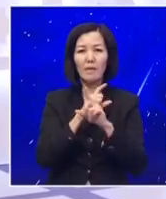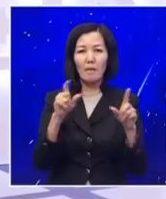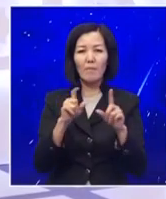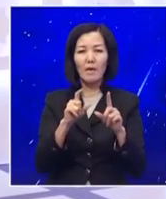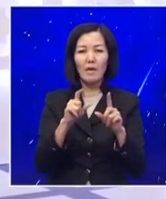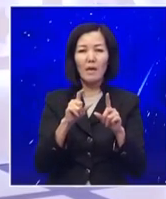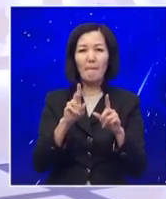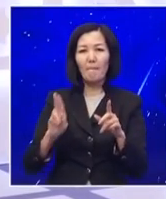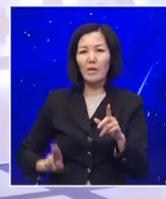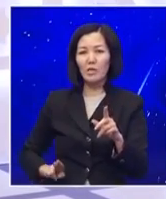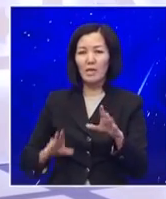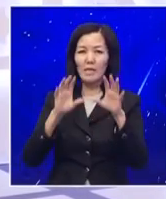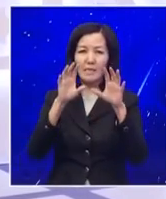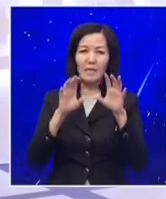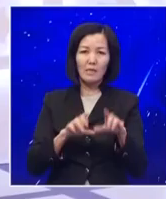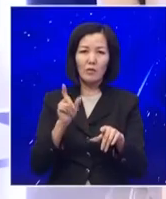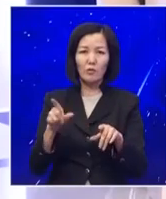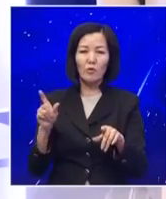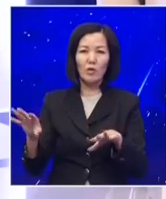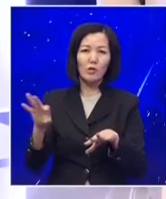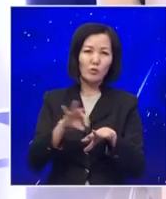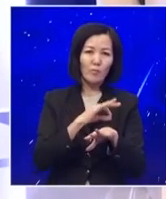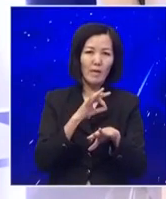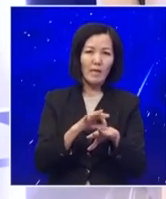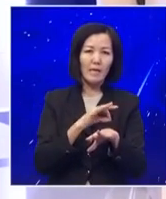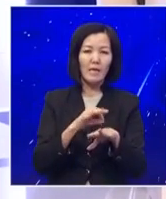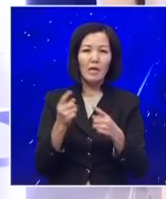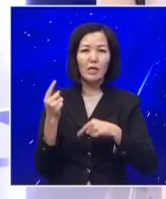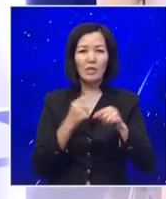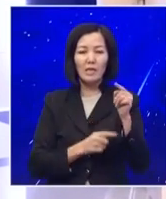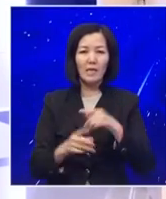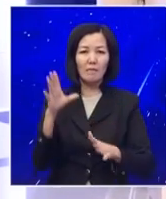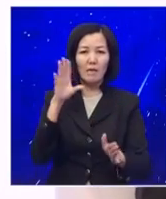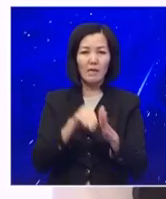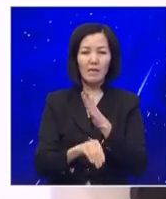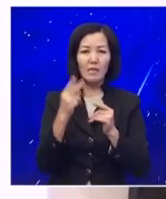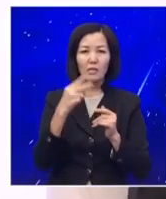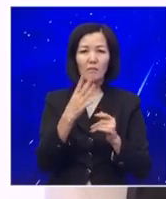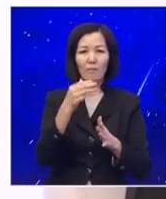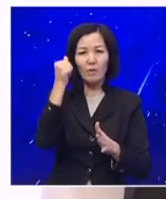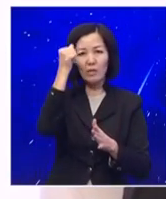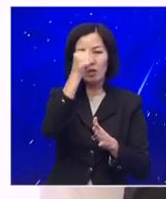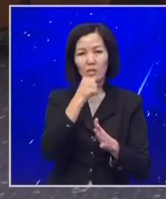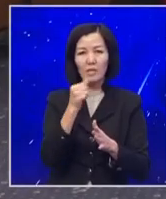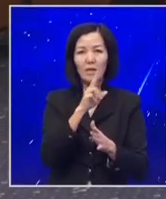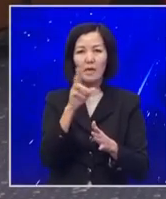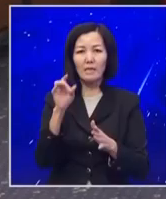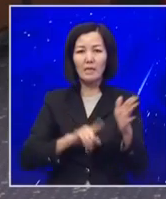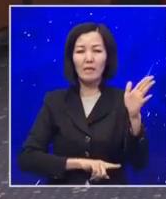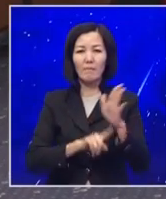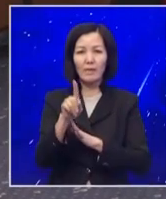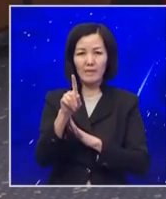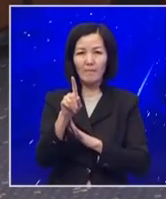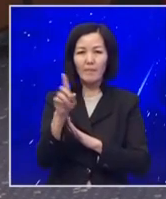мекеме басшылары, заңды тұлғалар және олардың жұбайлары, сонымен қатар жеке кәсіпкерлер кіреді. Ал 2025 жылдың қаңтар